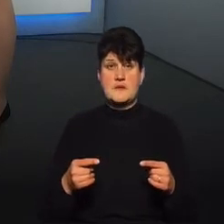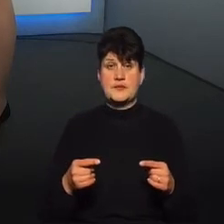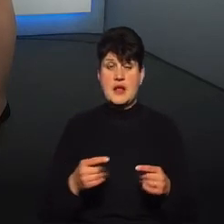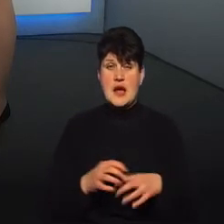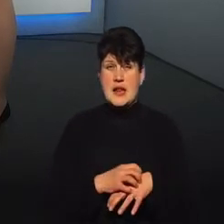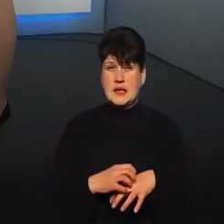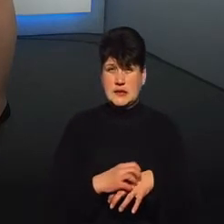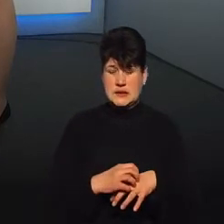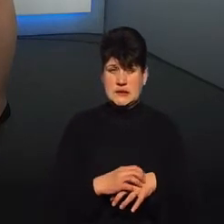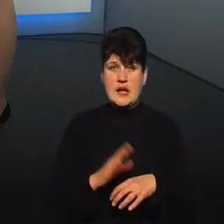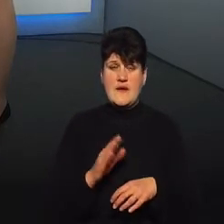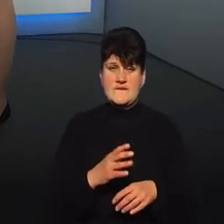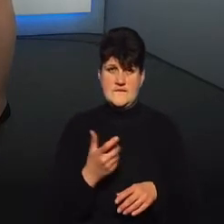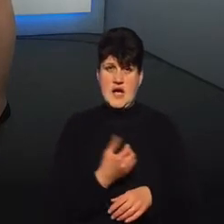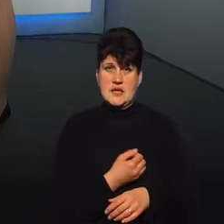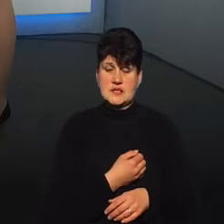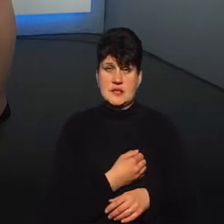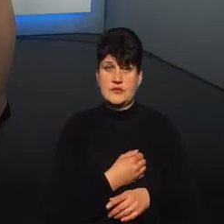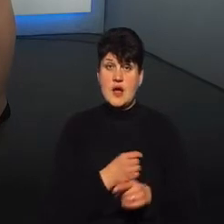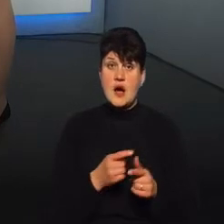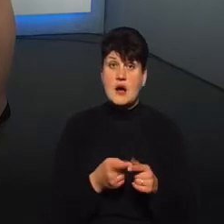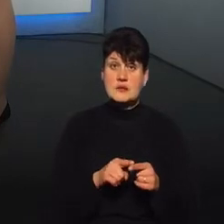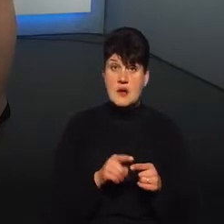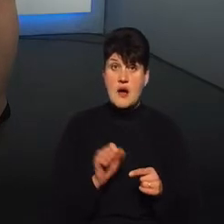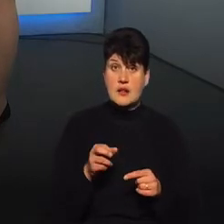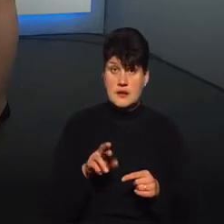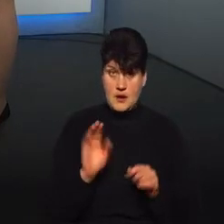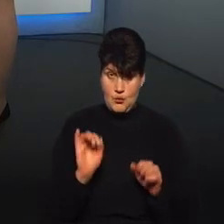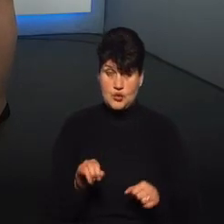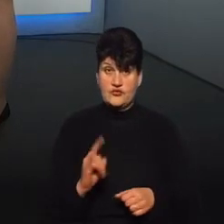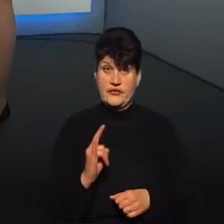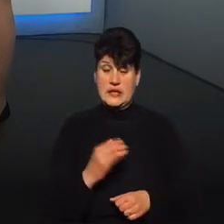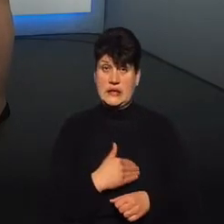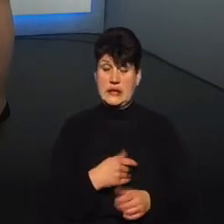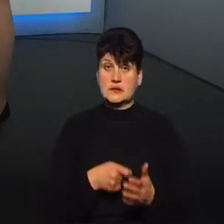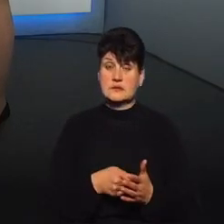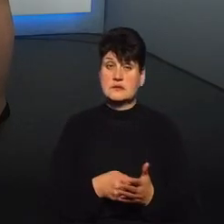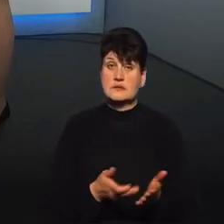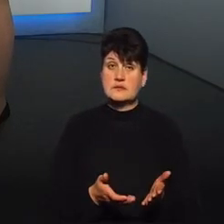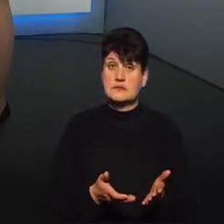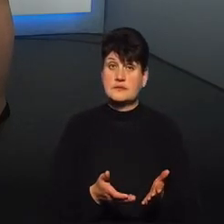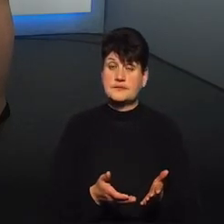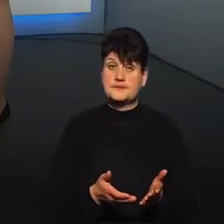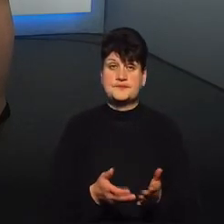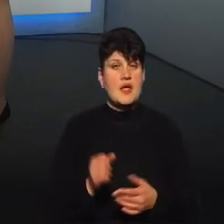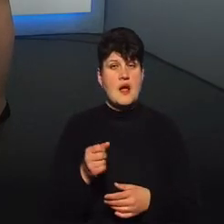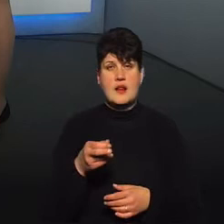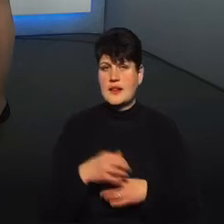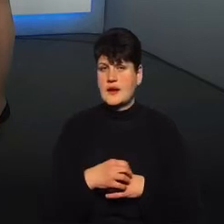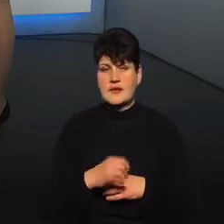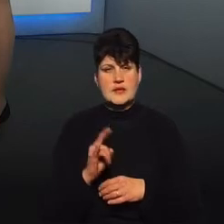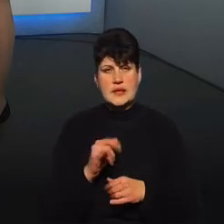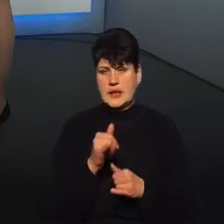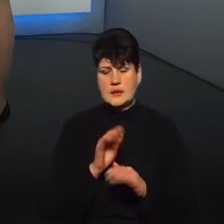на грудному вигодовуванні, чи може ця алергія бути в дитини? Чи це так не буде? Алергії в дитини не може бути стосовно. Так,